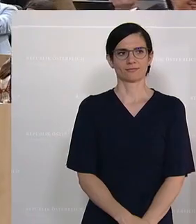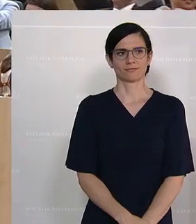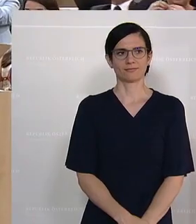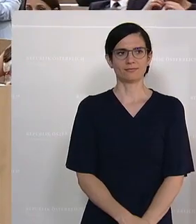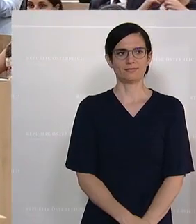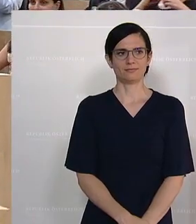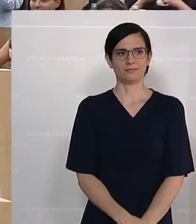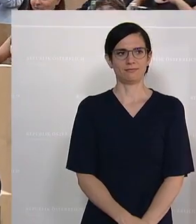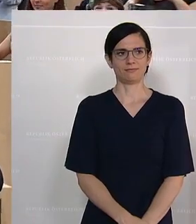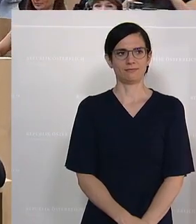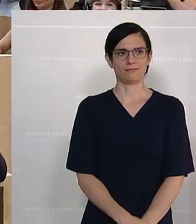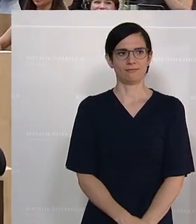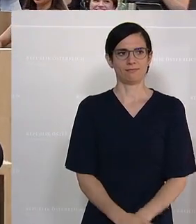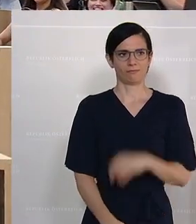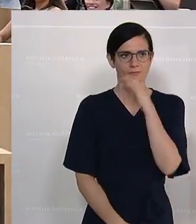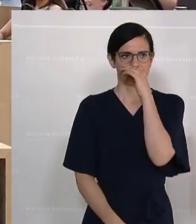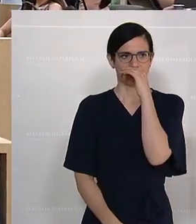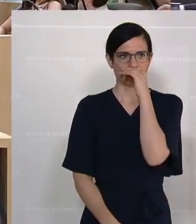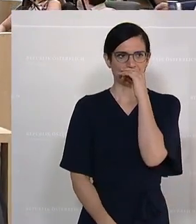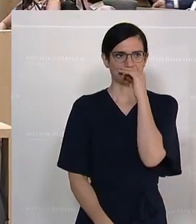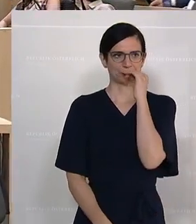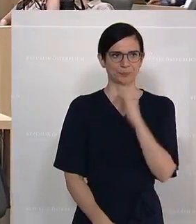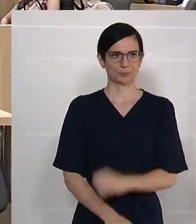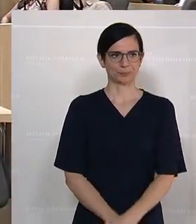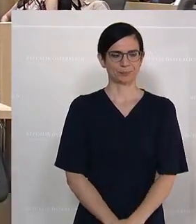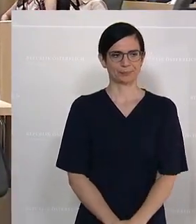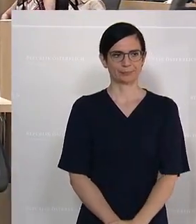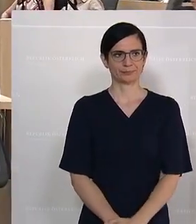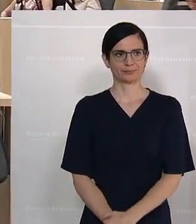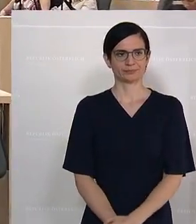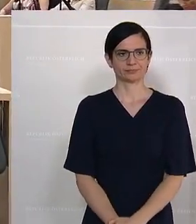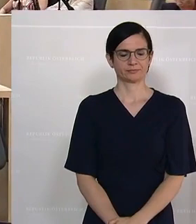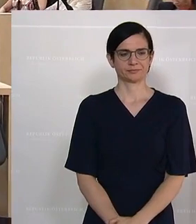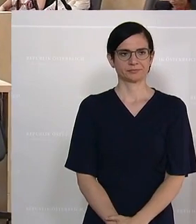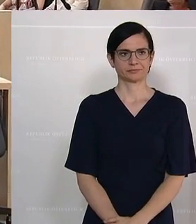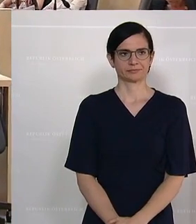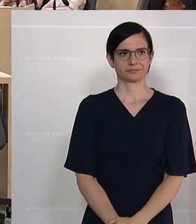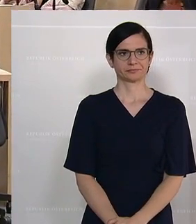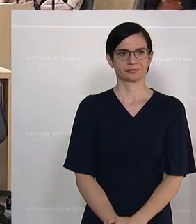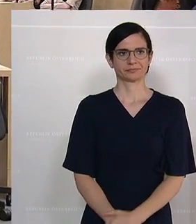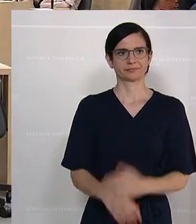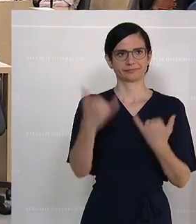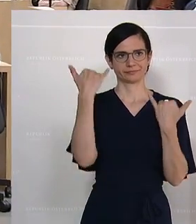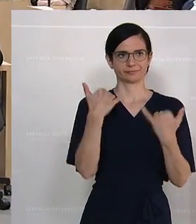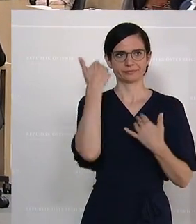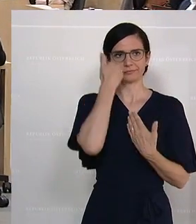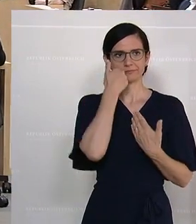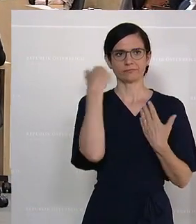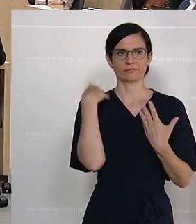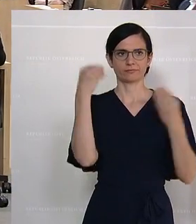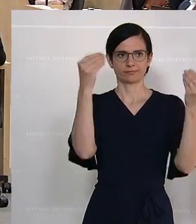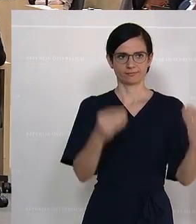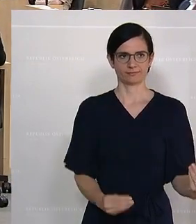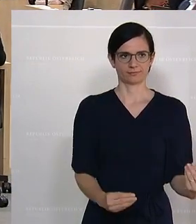mit ihren antworten danke sie das wieder abnehme bitte